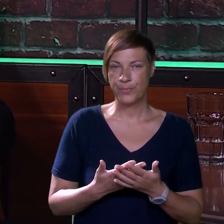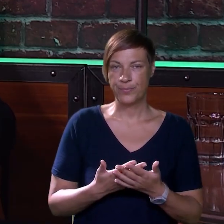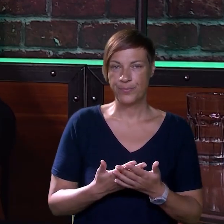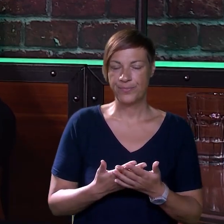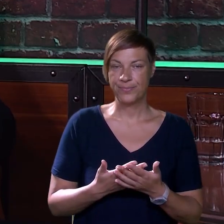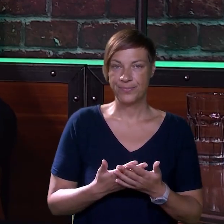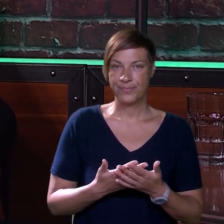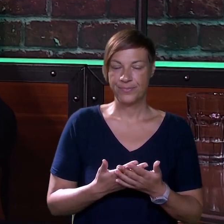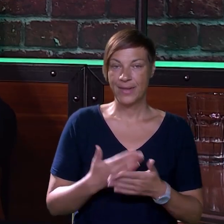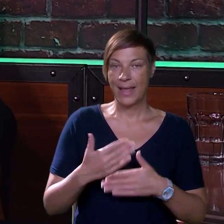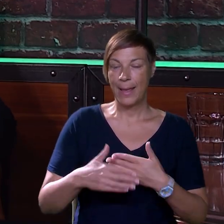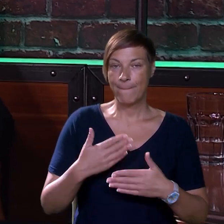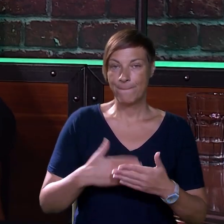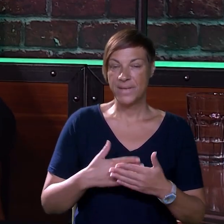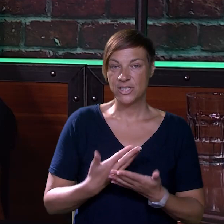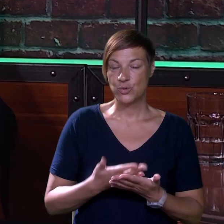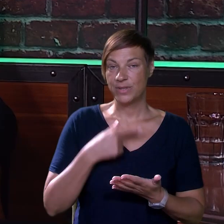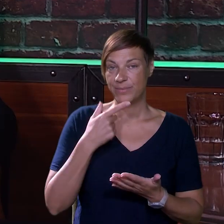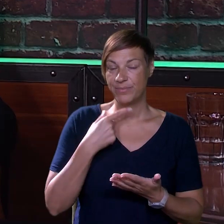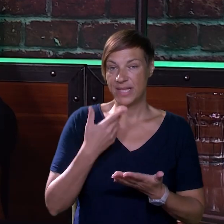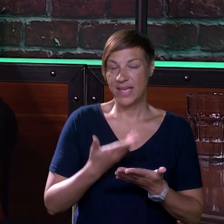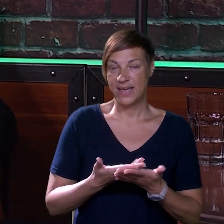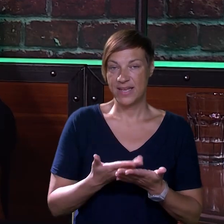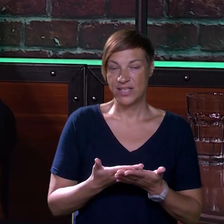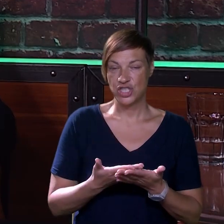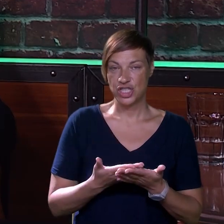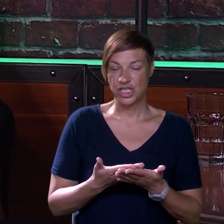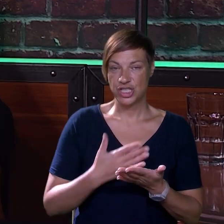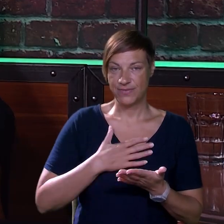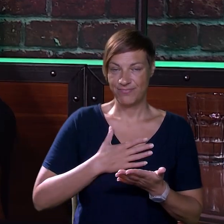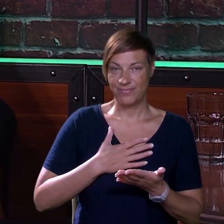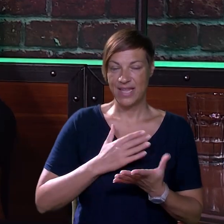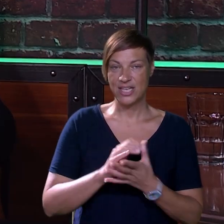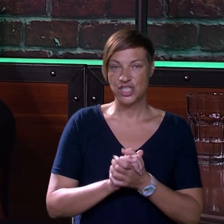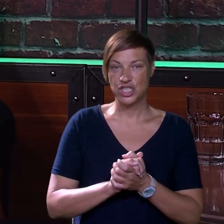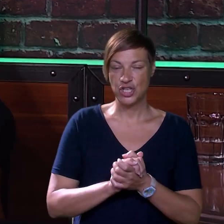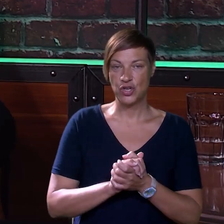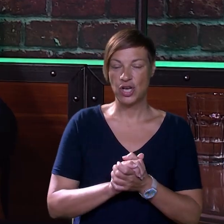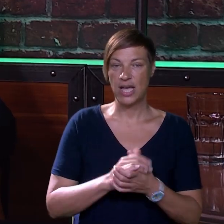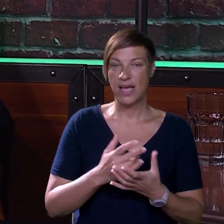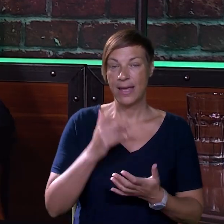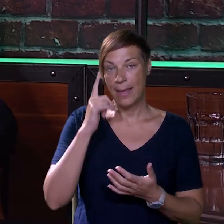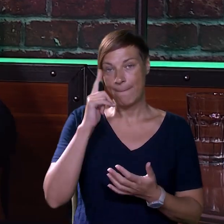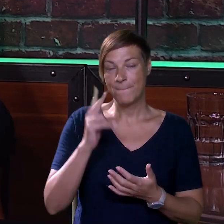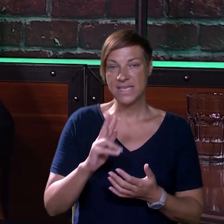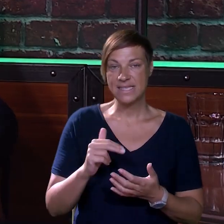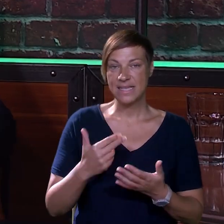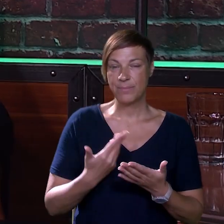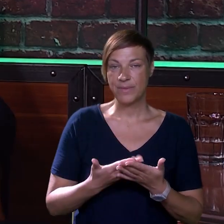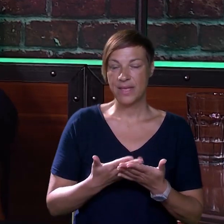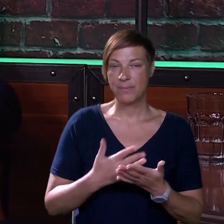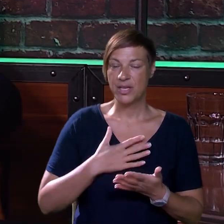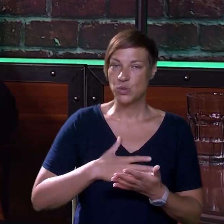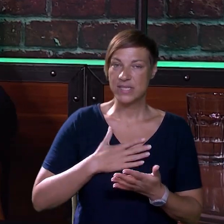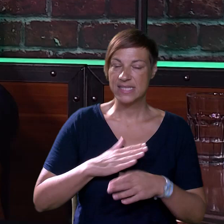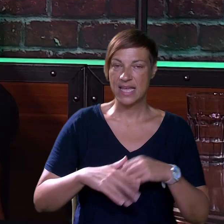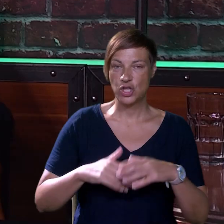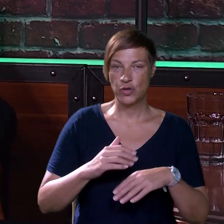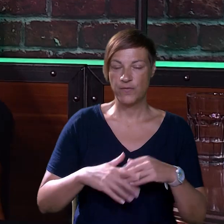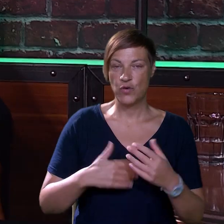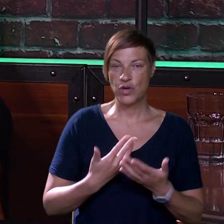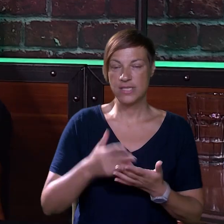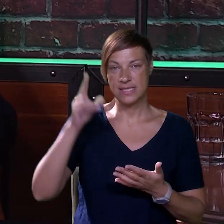Znači, međutim, eto, da rečeš, ovi kolege oko kardiologije, mislim da imaju neku satisfakciju, mogu